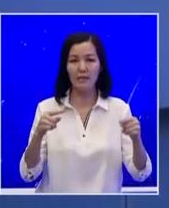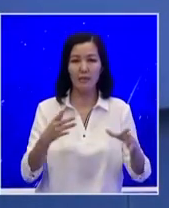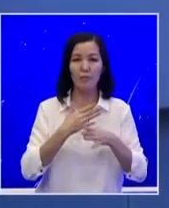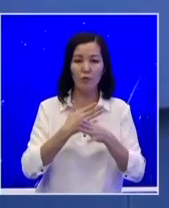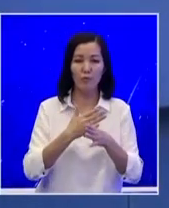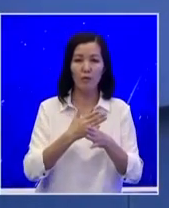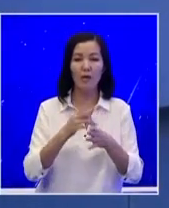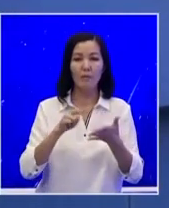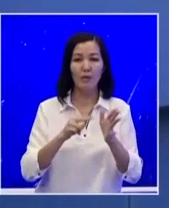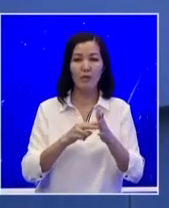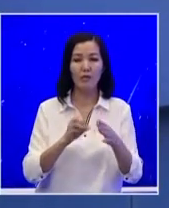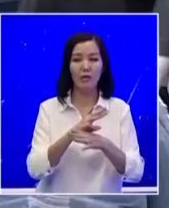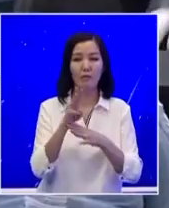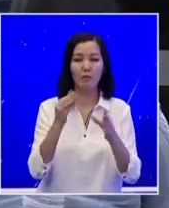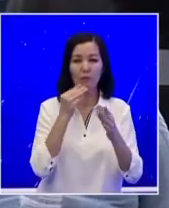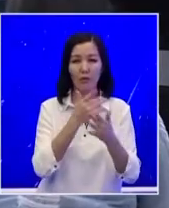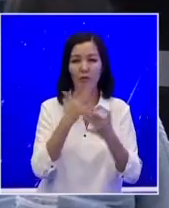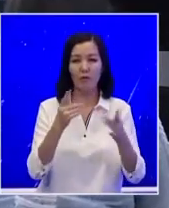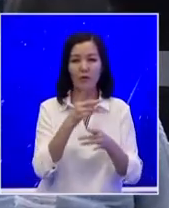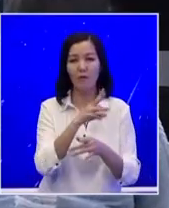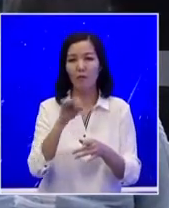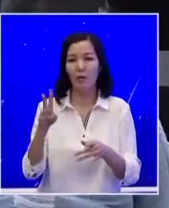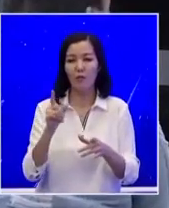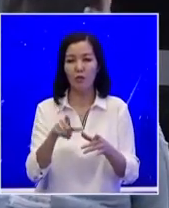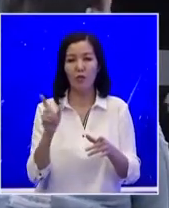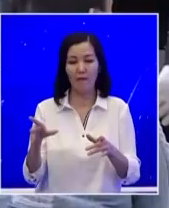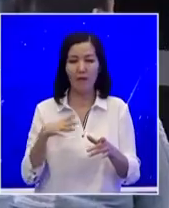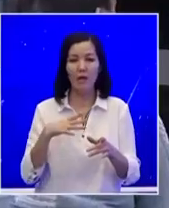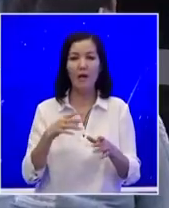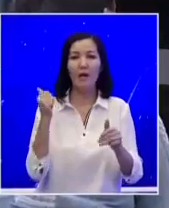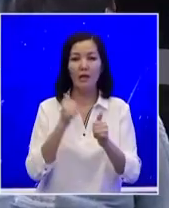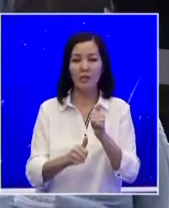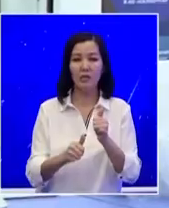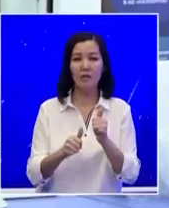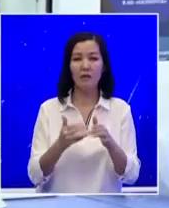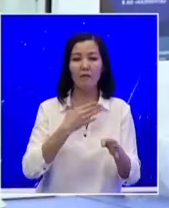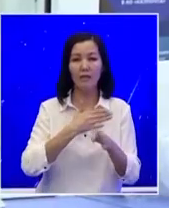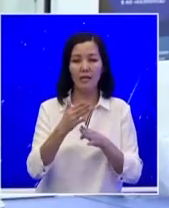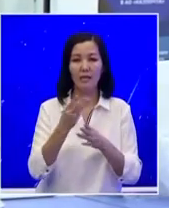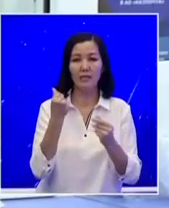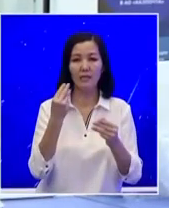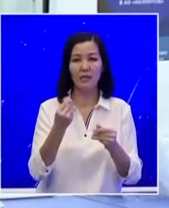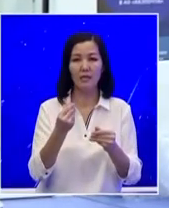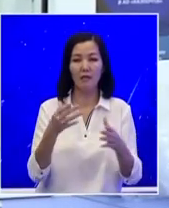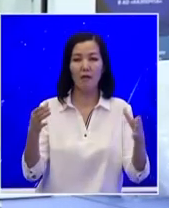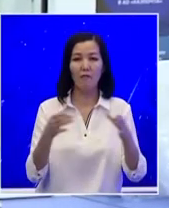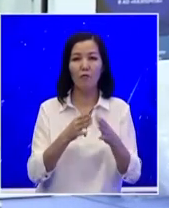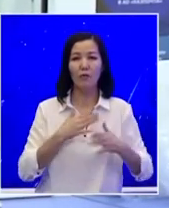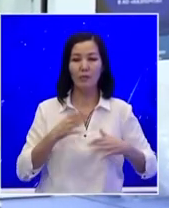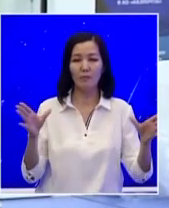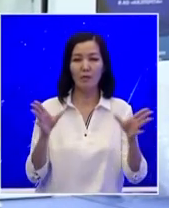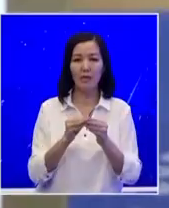перспективе планируется обеспечить продуктами более 1 миллиона человек. На ежедневной основе выделяются средства из фонда